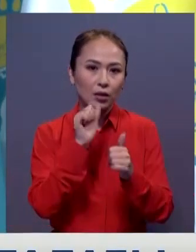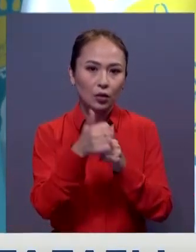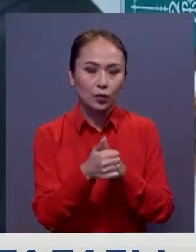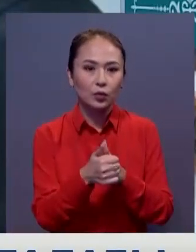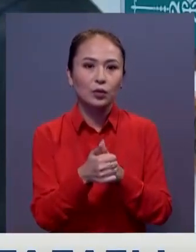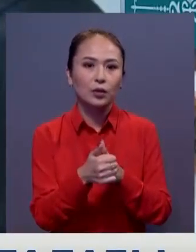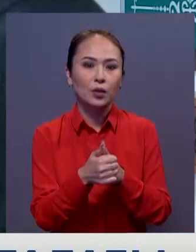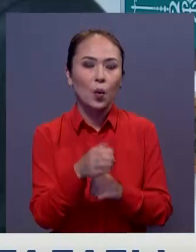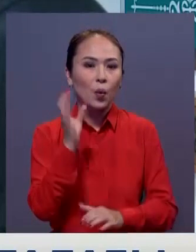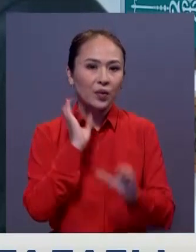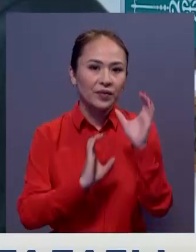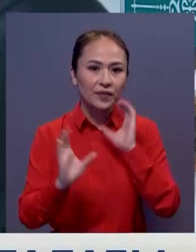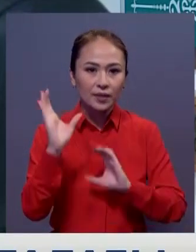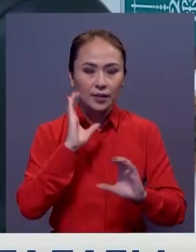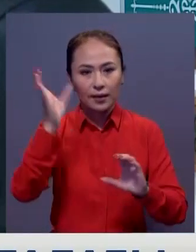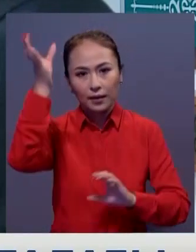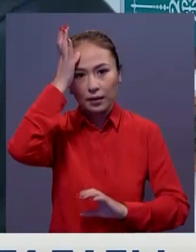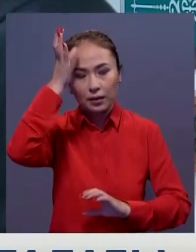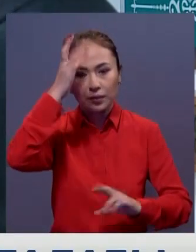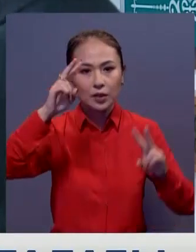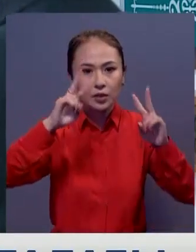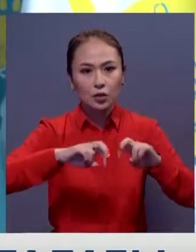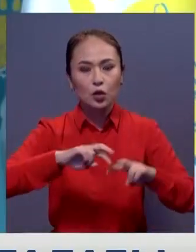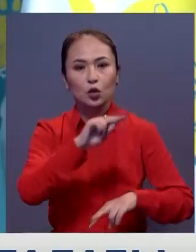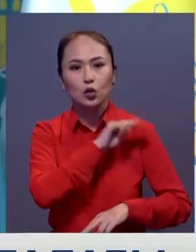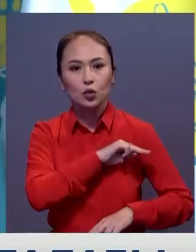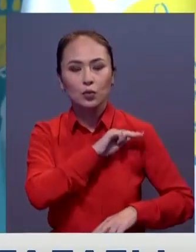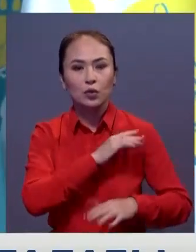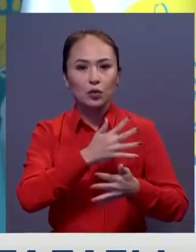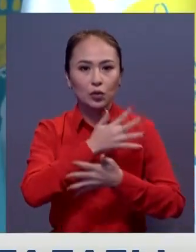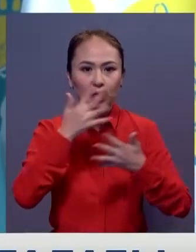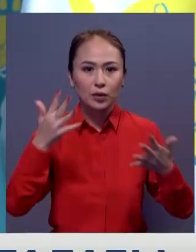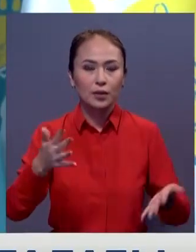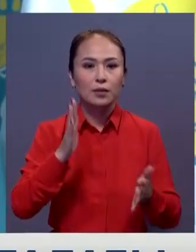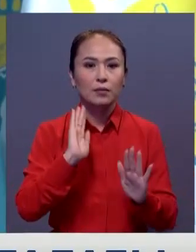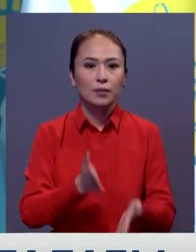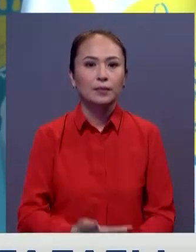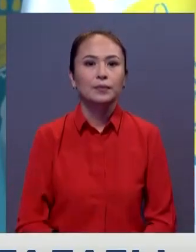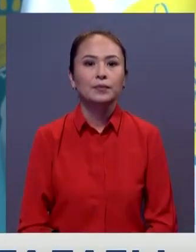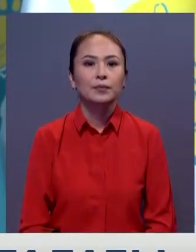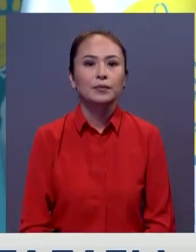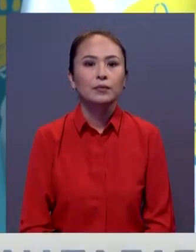ұмтылуға, яғни университетті ғылыми зерттеу бағытында жұмыс жасауға үлкен серпін береді деп есептеймін.